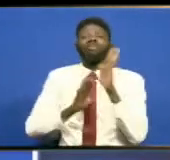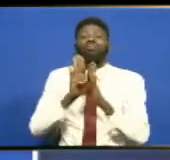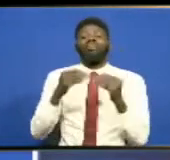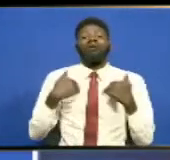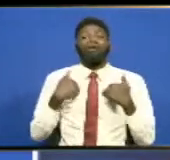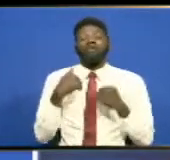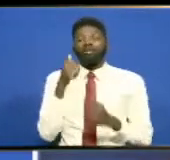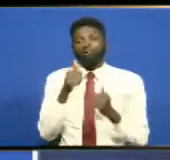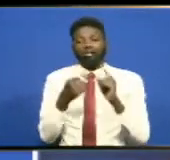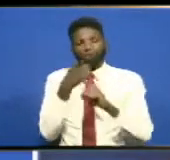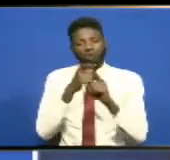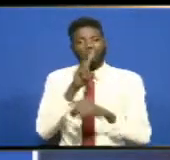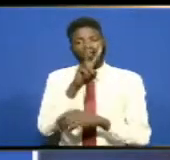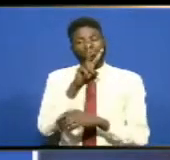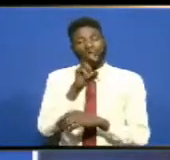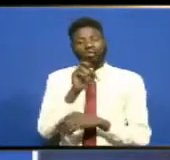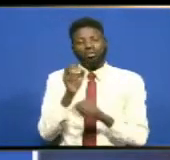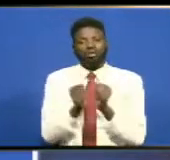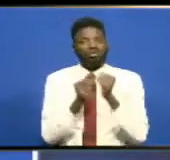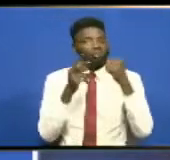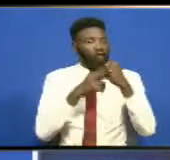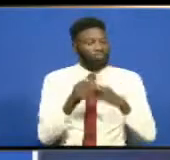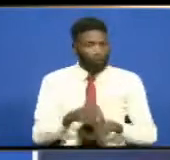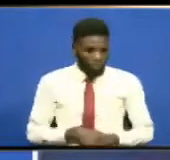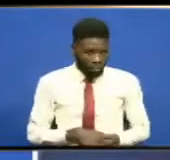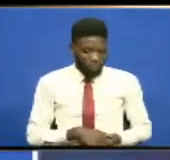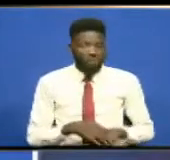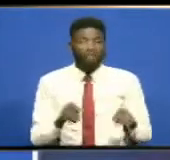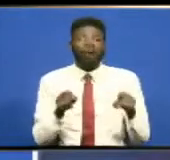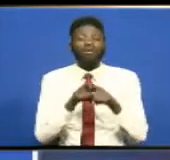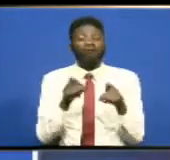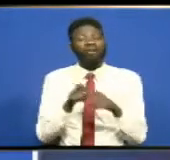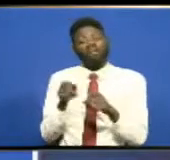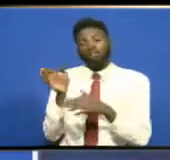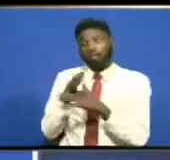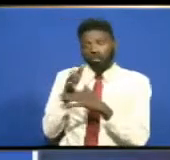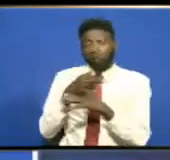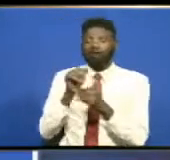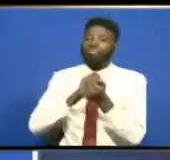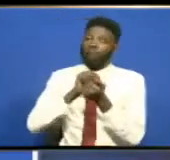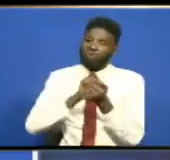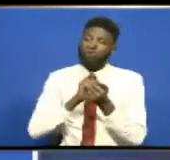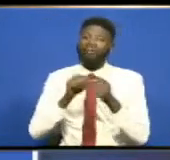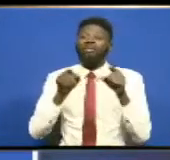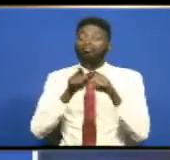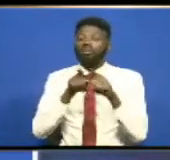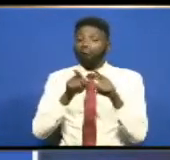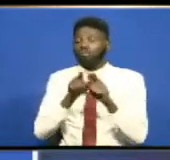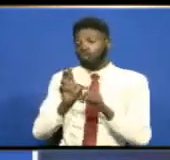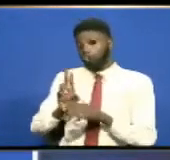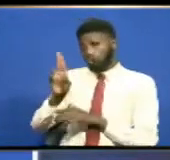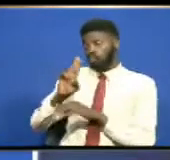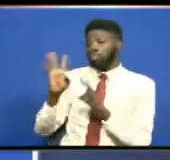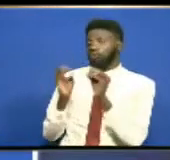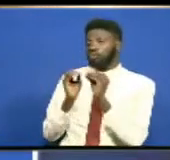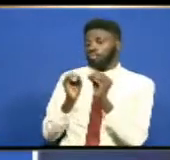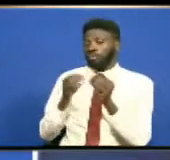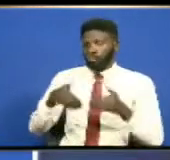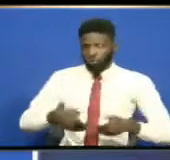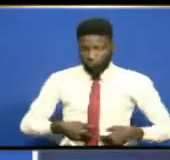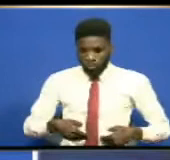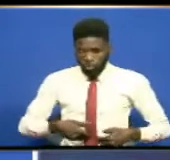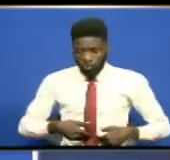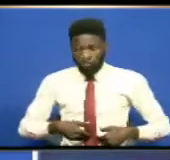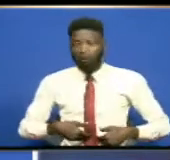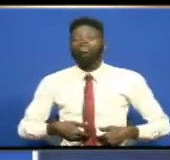siku ya Alhamisi na pia siku ya Ijumaa Rais Uhuru Kenyatta amekuwa akikutana na vijana, wazee na pia viongozi katika eneo hili na siasa